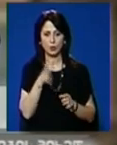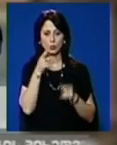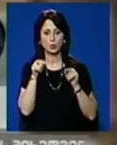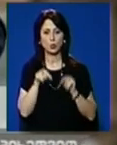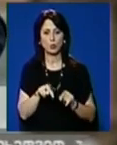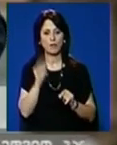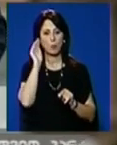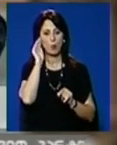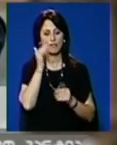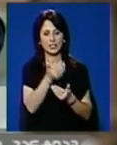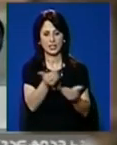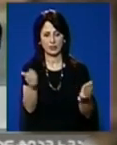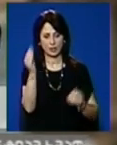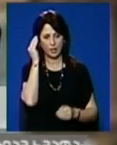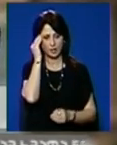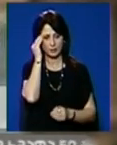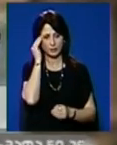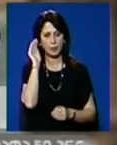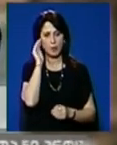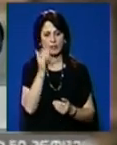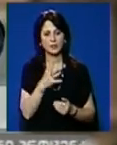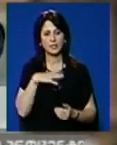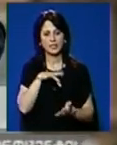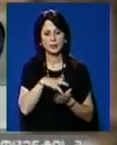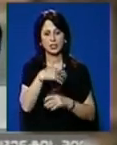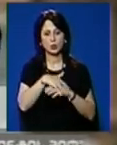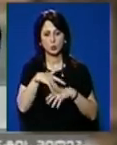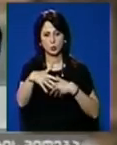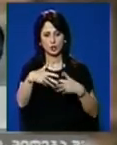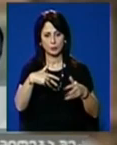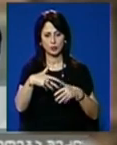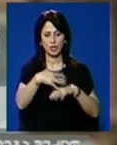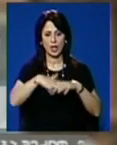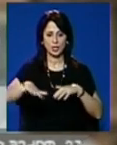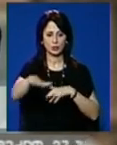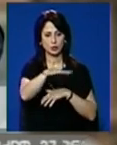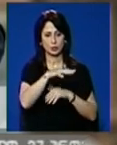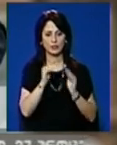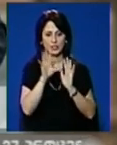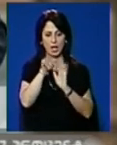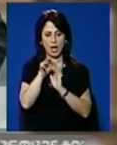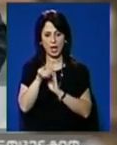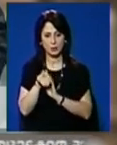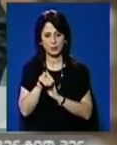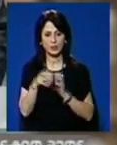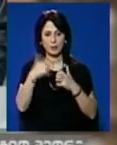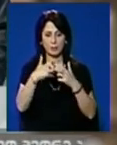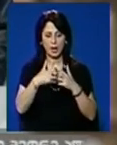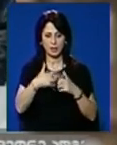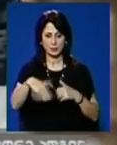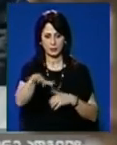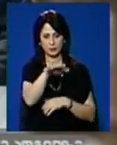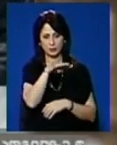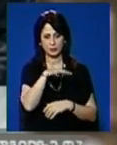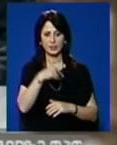დრო, მოვისმინო თქვენი აზრი. მოვისმინო თბილისის ქუჩებში, ეზოებში, სახლებში, პარკებსა და